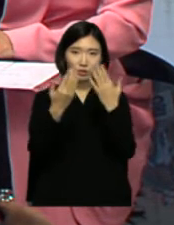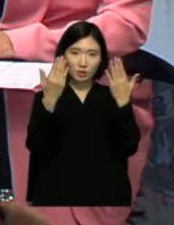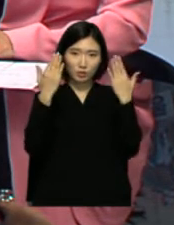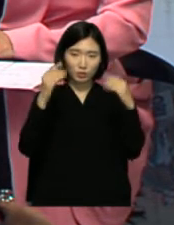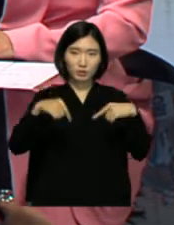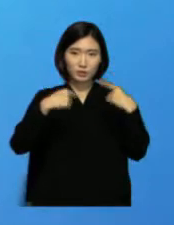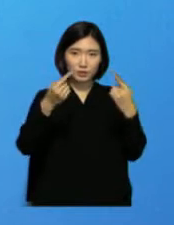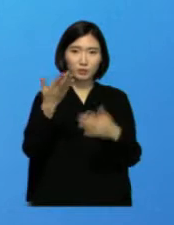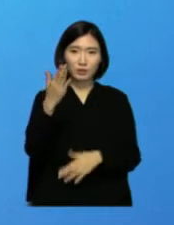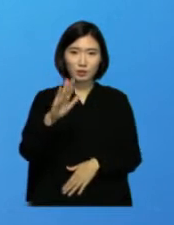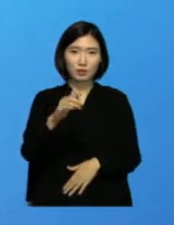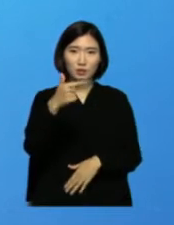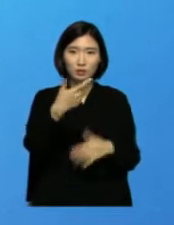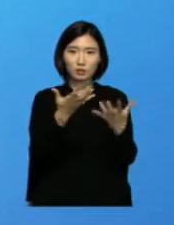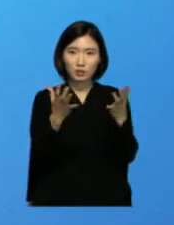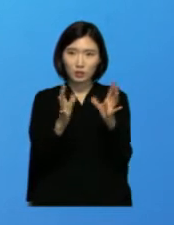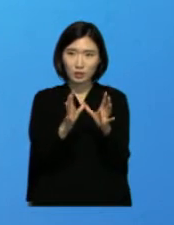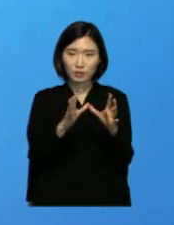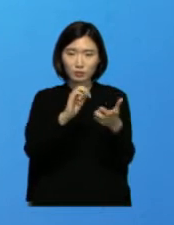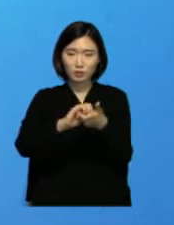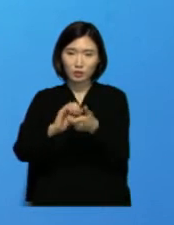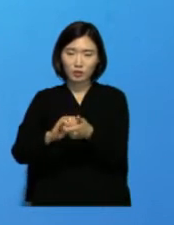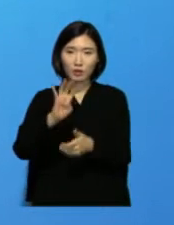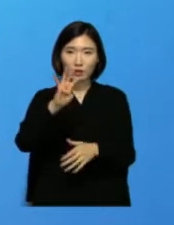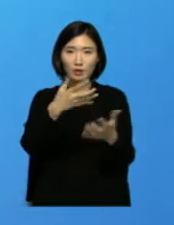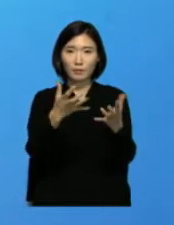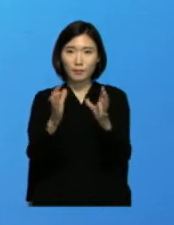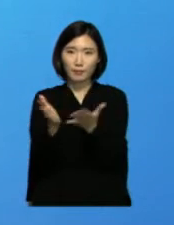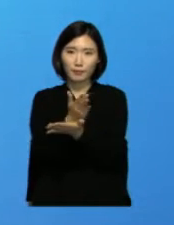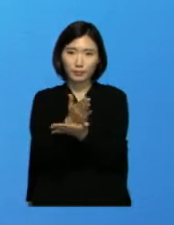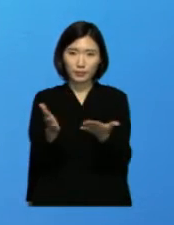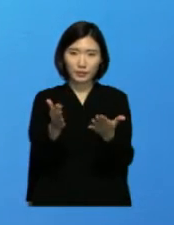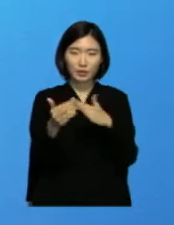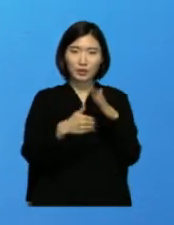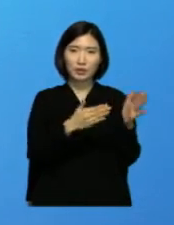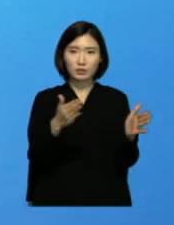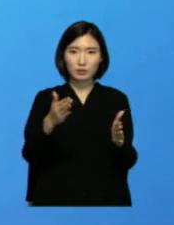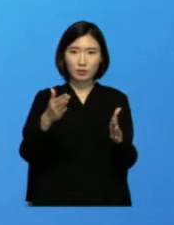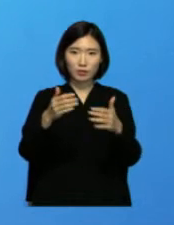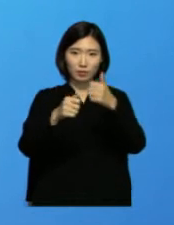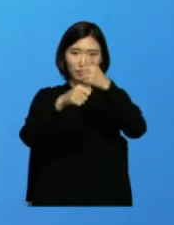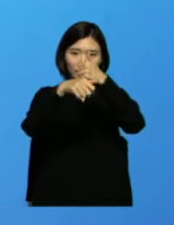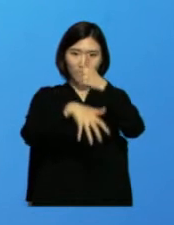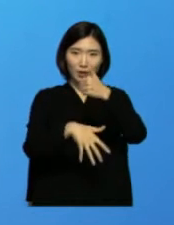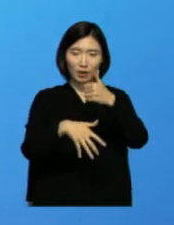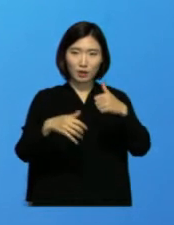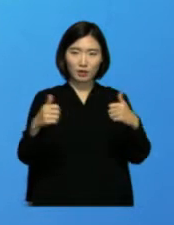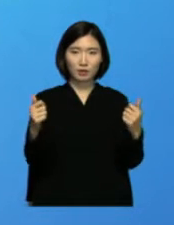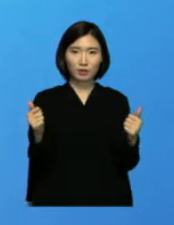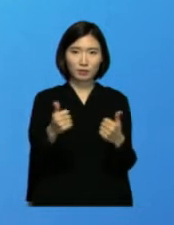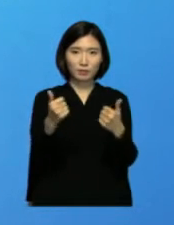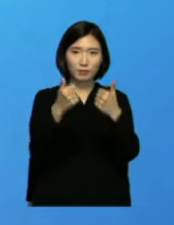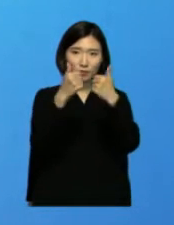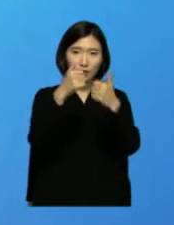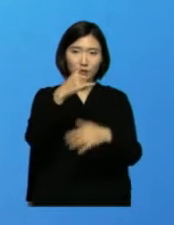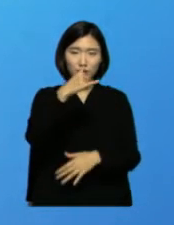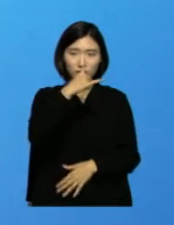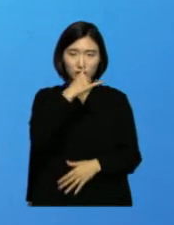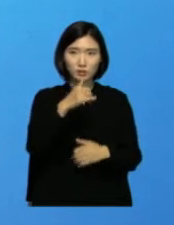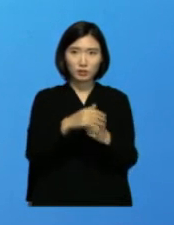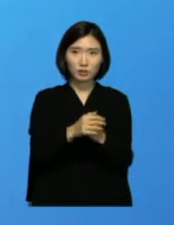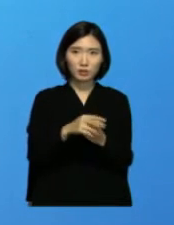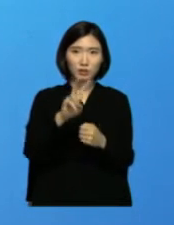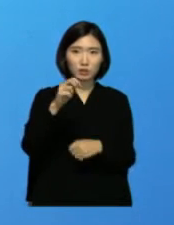참가 있는데요 6 개 팀씩 4개조로 나누어 예선전이 기가 진행됐습니다 9월 2일부터 시작된 예선전은 지난